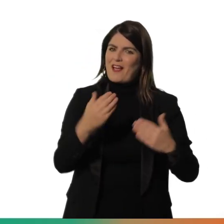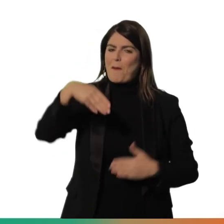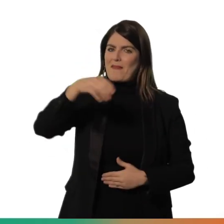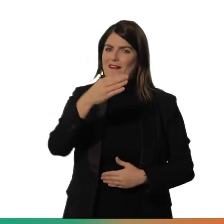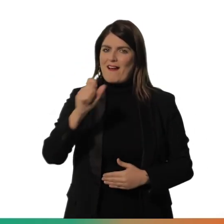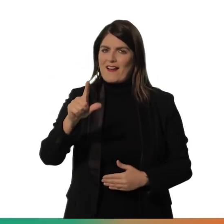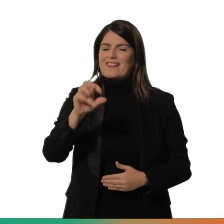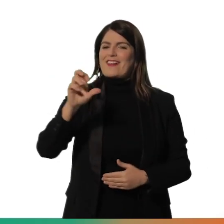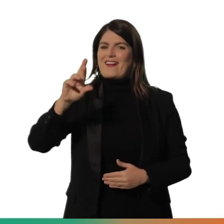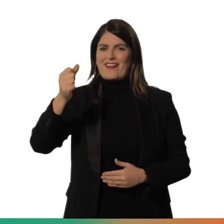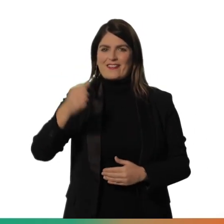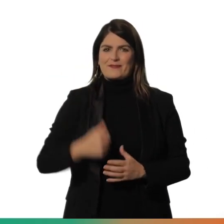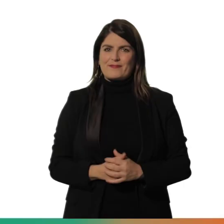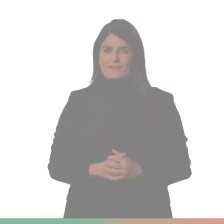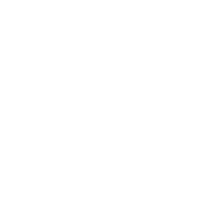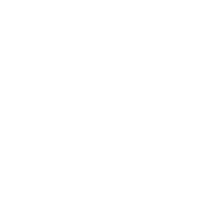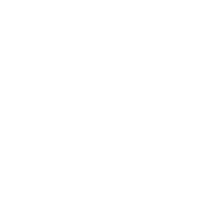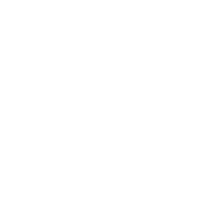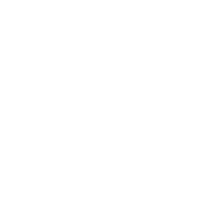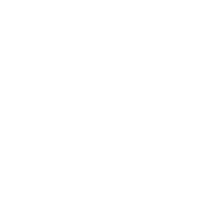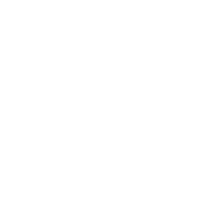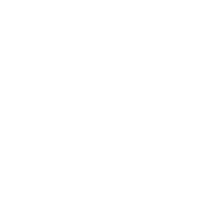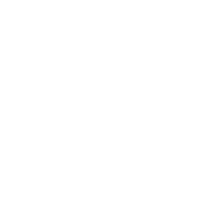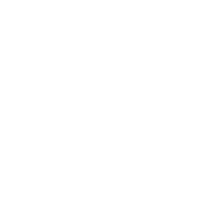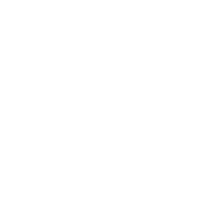Moltes gràcies, Miquel Serra.